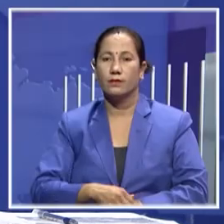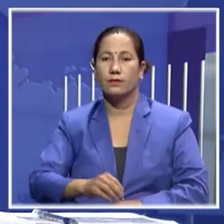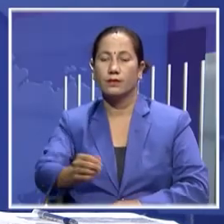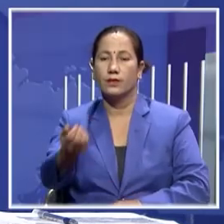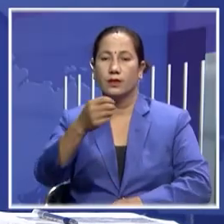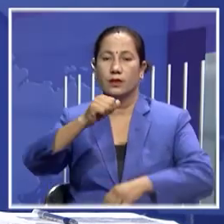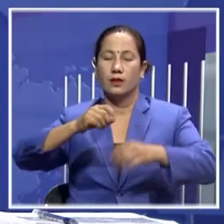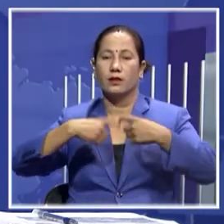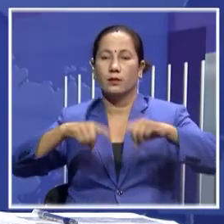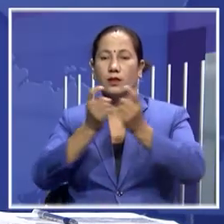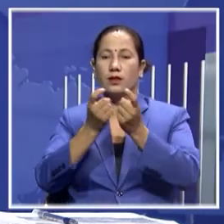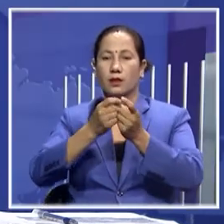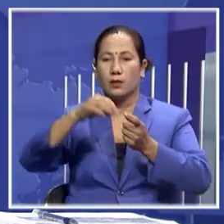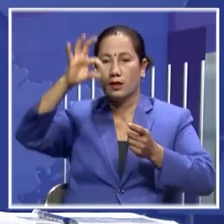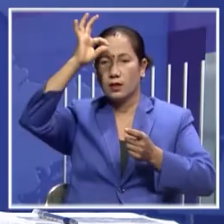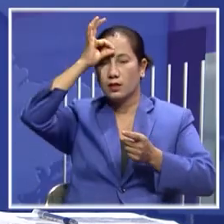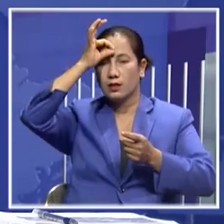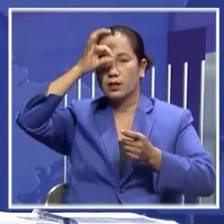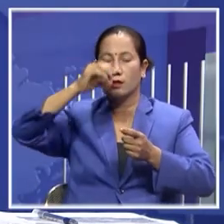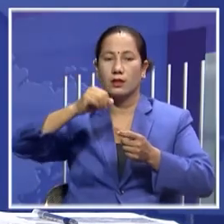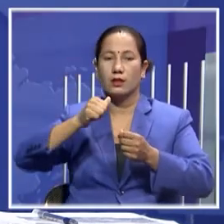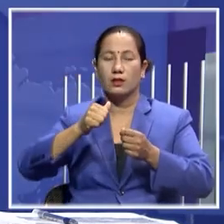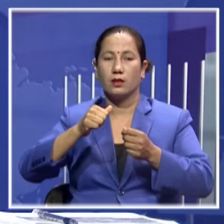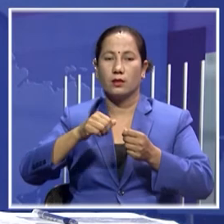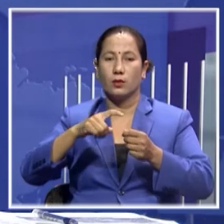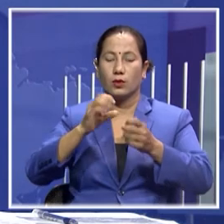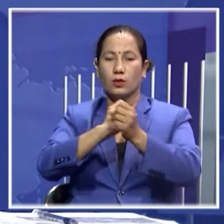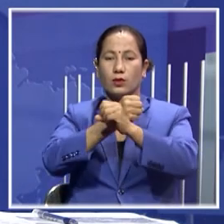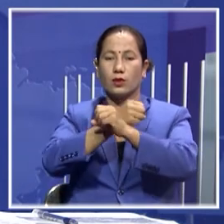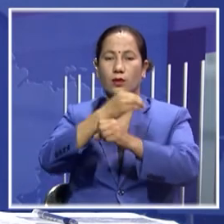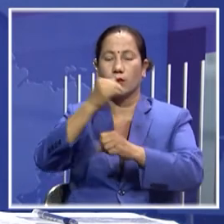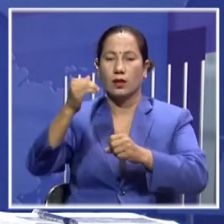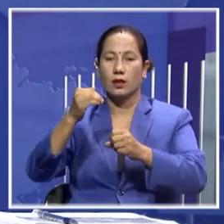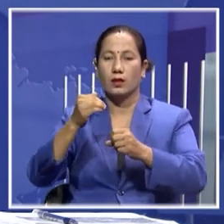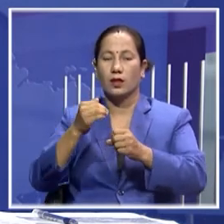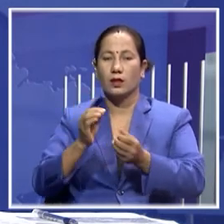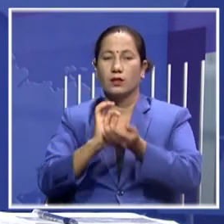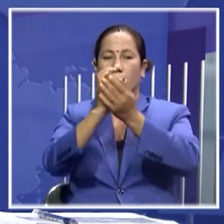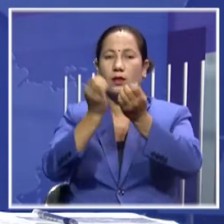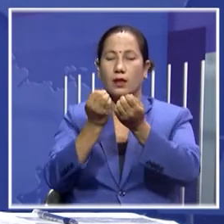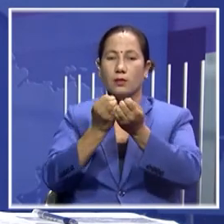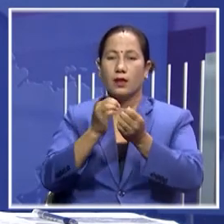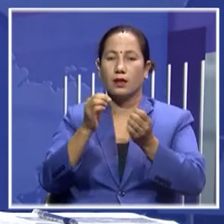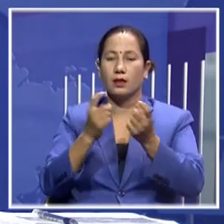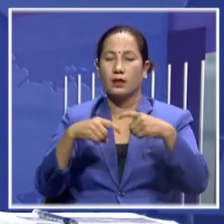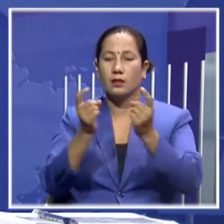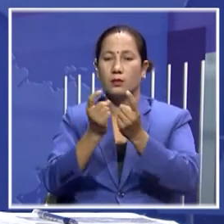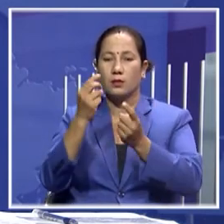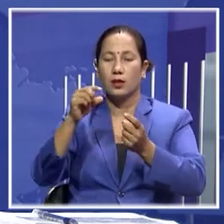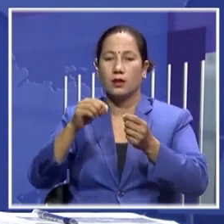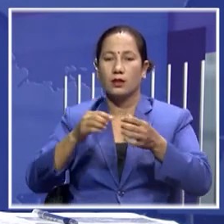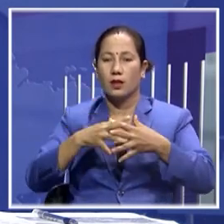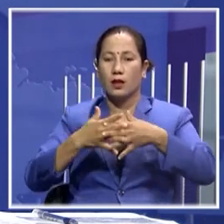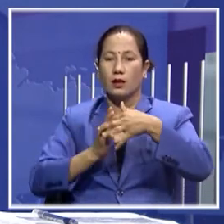G7 बैठकमा अफगानिस्तानमा इस्लामिक स्टेटको जोखिम तथा उद्धारको कामबारे छलफल भएको छ। अमेरिका